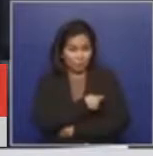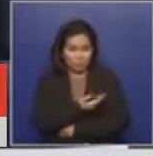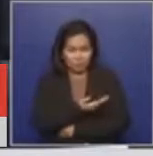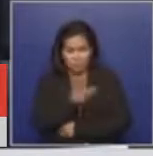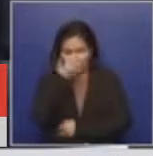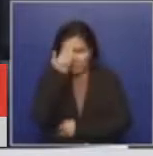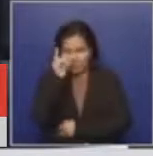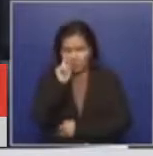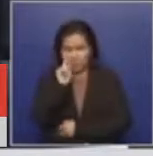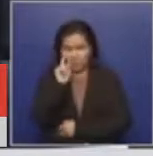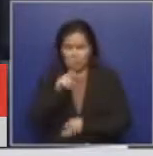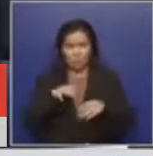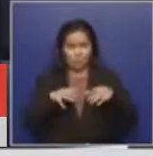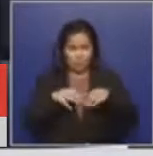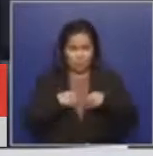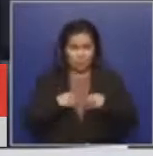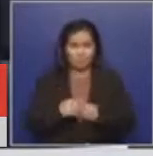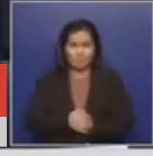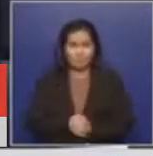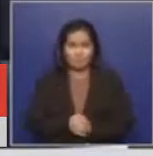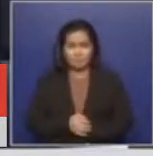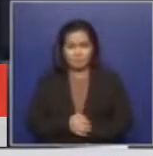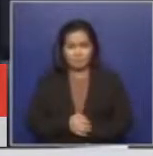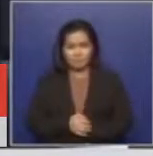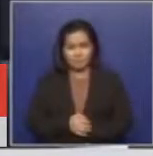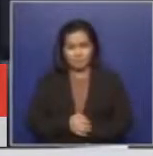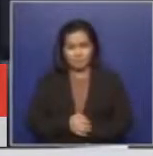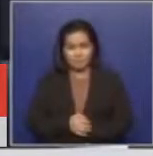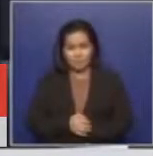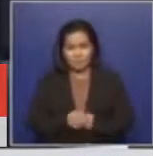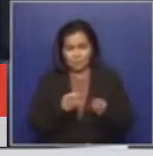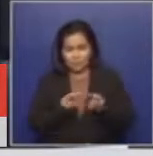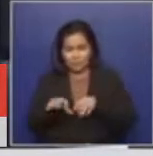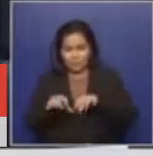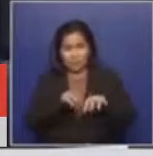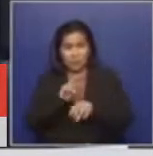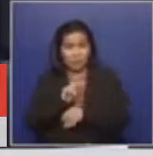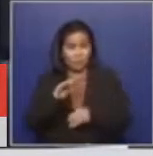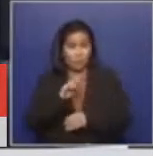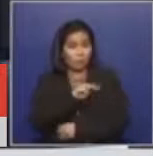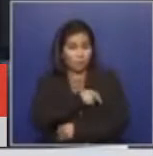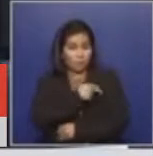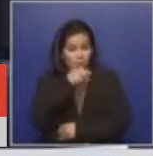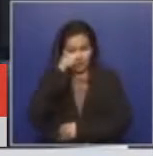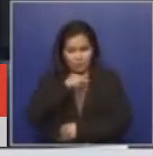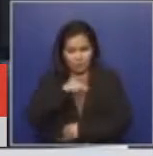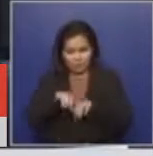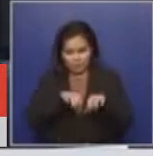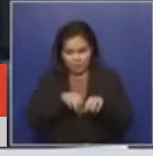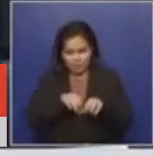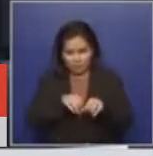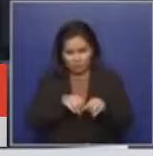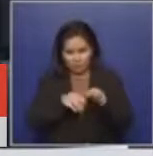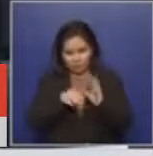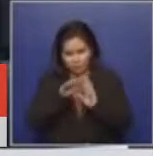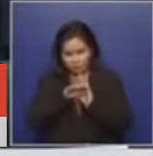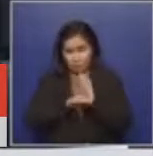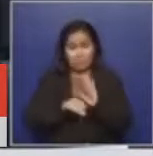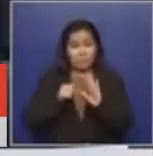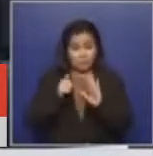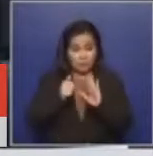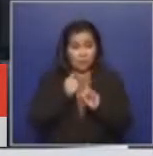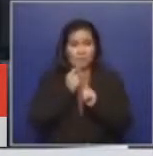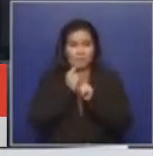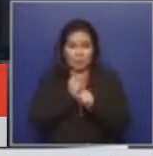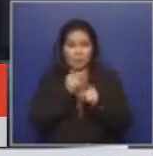าโดยส่วนใหญ่การจัดการระบบสาธารณสุขของประเทศไทยเนี่ยเรามาถูกทางแล้วแต่เราต้องประเมินตัวเ